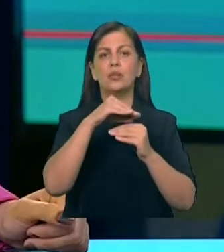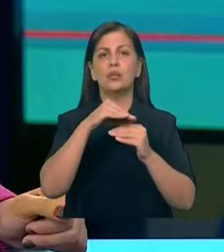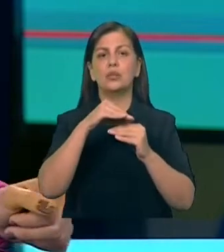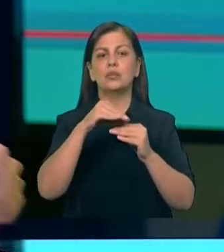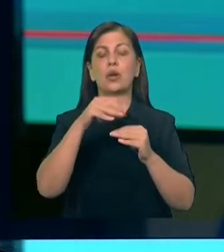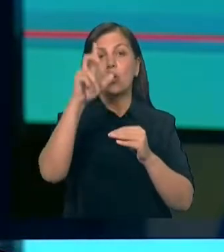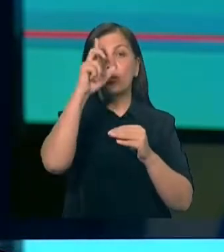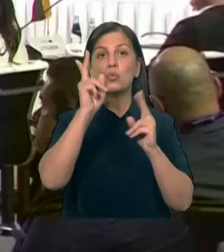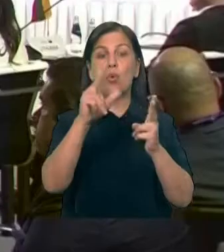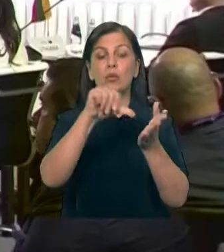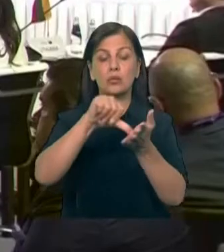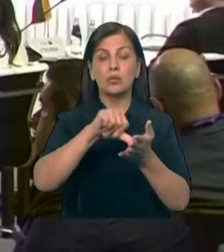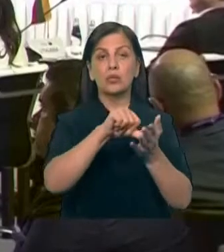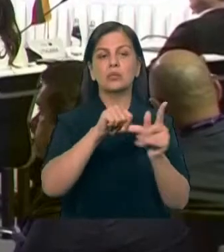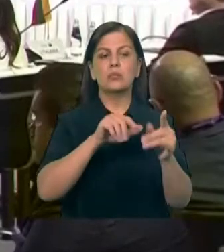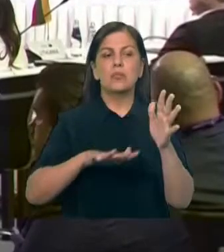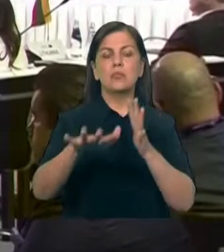keçir.